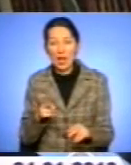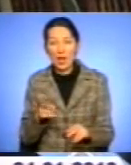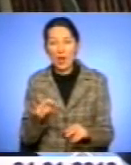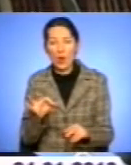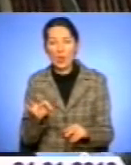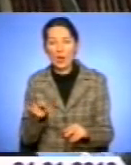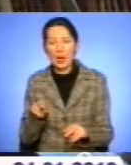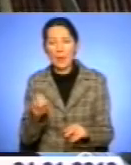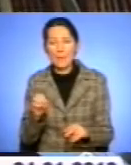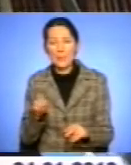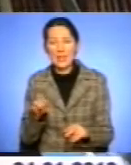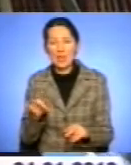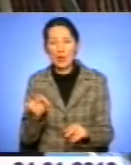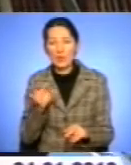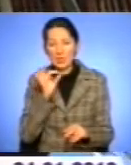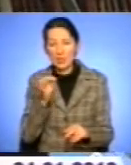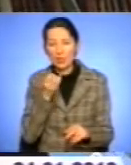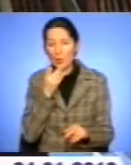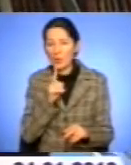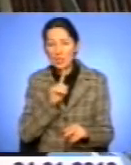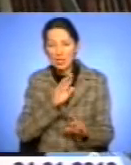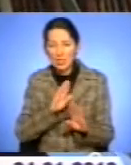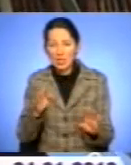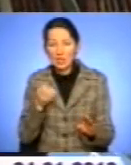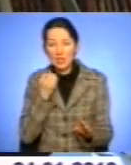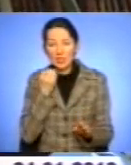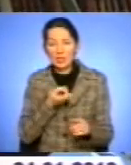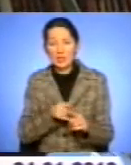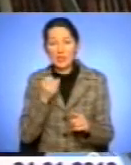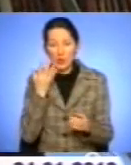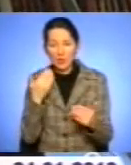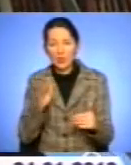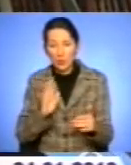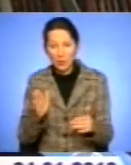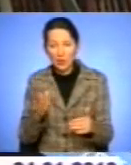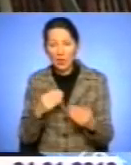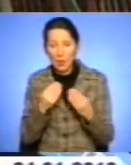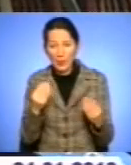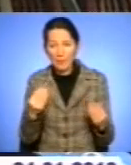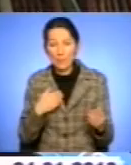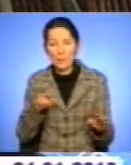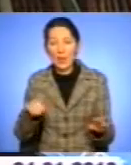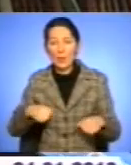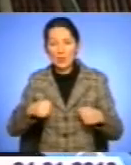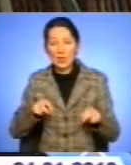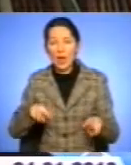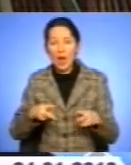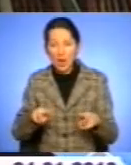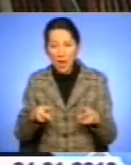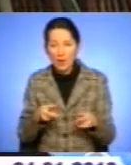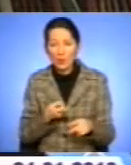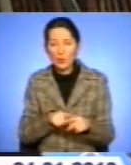примітивізму, вона дуже полегшує нам працювати в такій обстановці. Ну і,